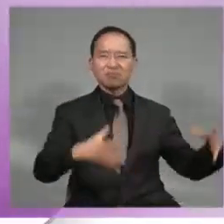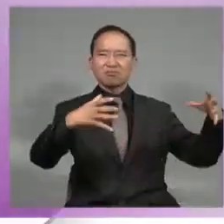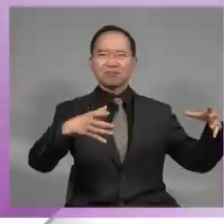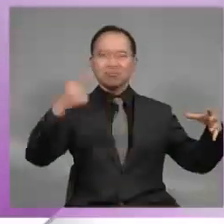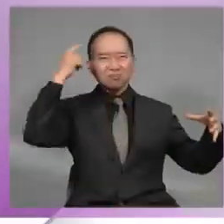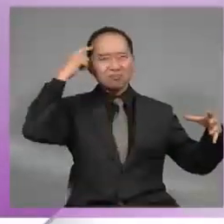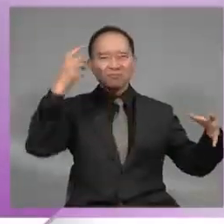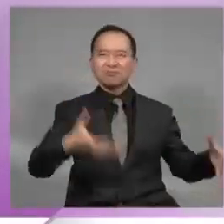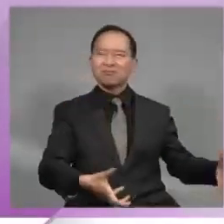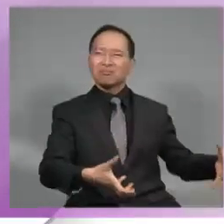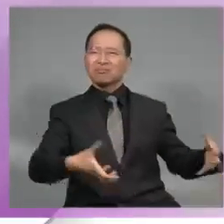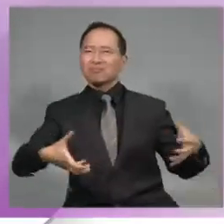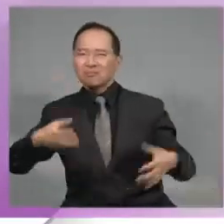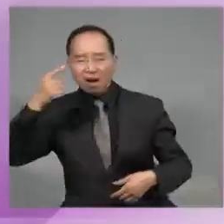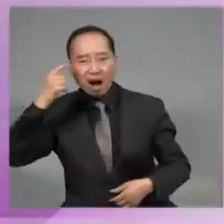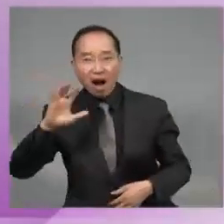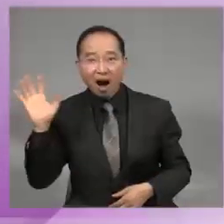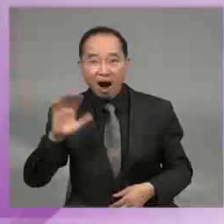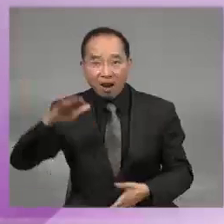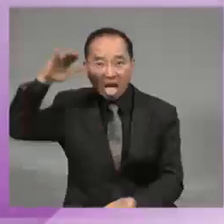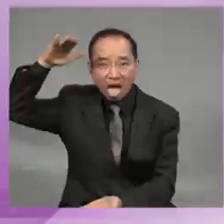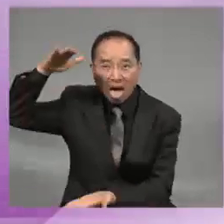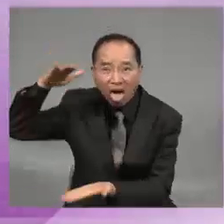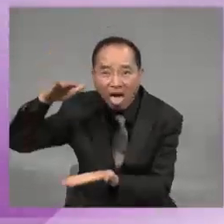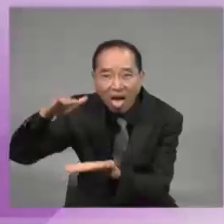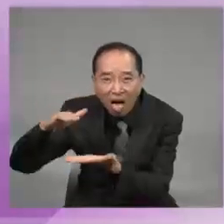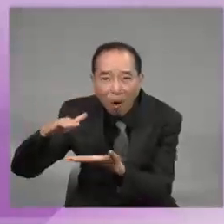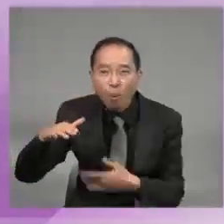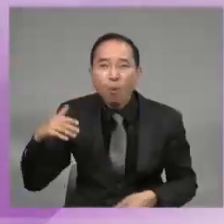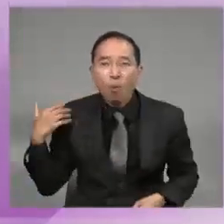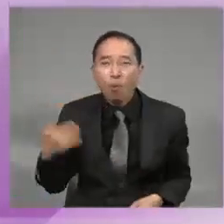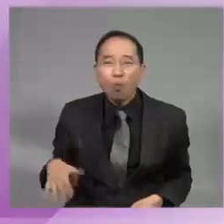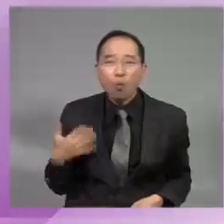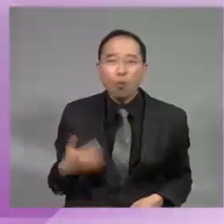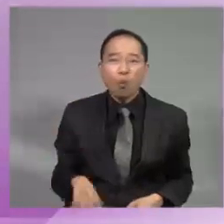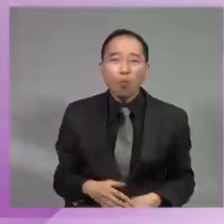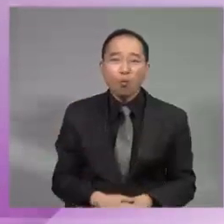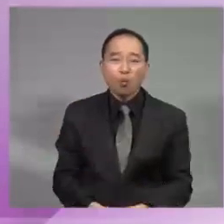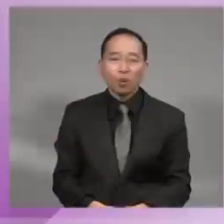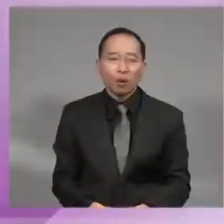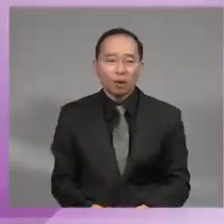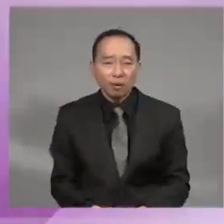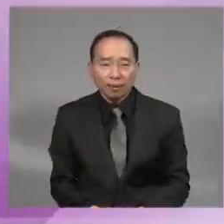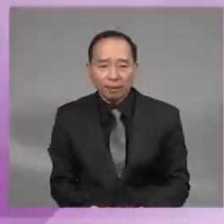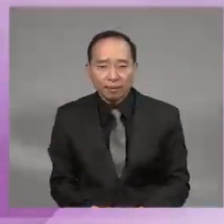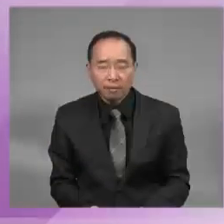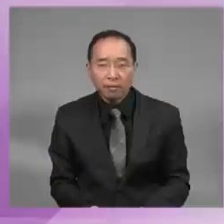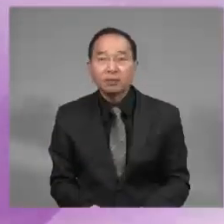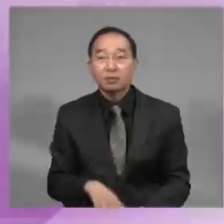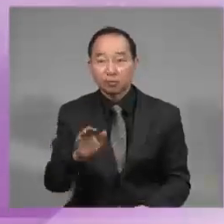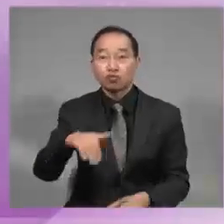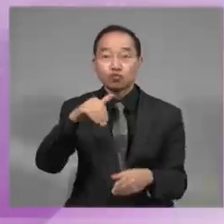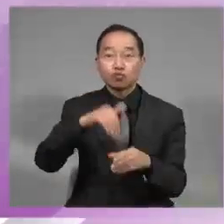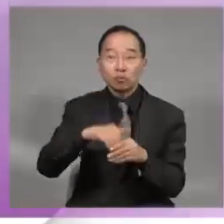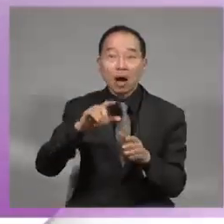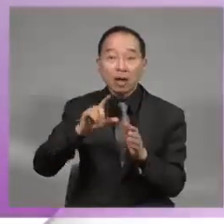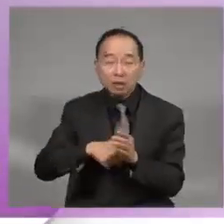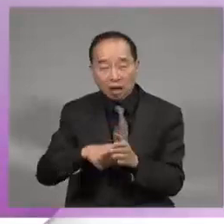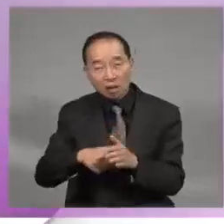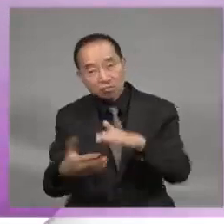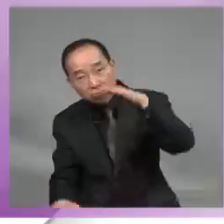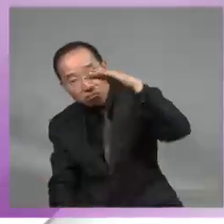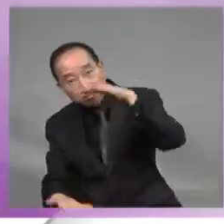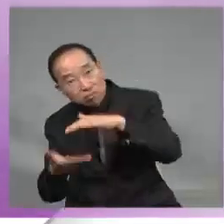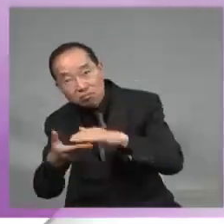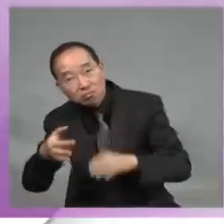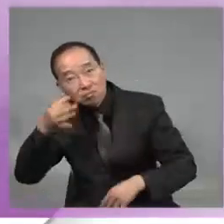네. 옮기시는 줄 알았더니 저게 이렇게 예, 간략하게 압축이 되는군요. 아마 사전 투표 네. 아. 투표하실 때는 저렇게 생긴 거 못 보셨을 거예요. 못